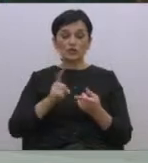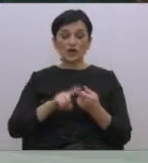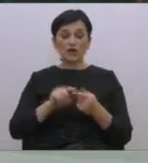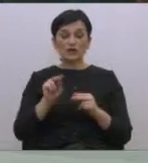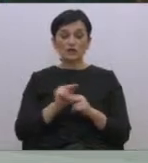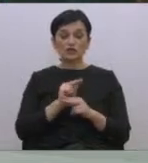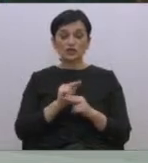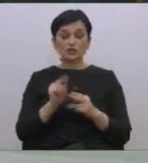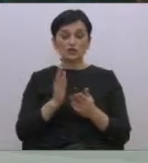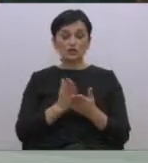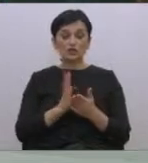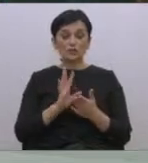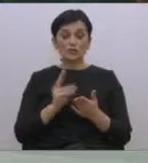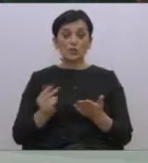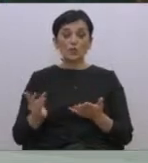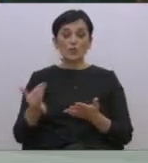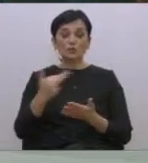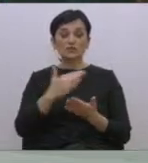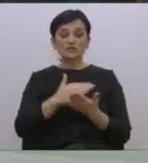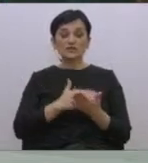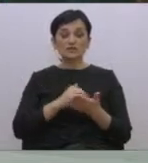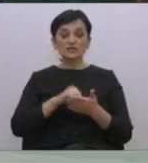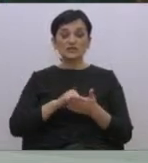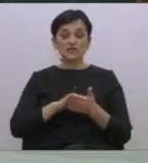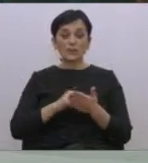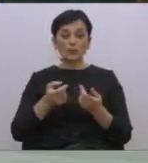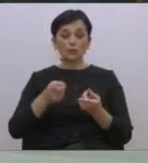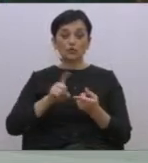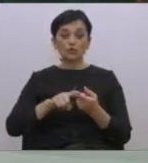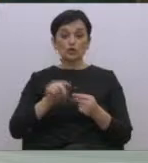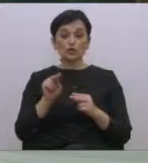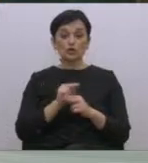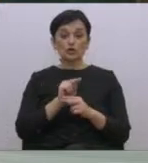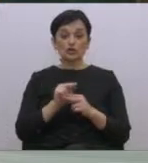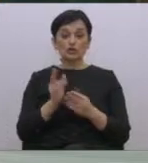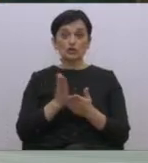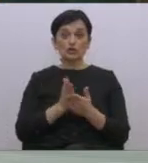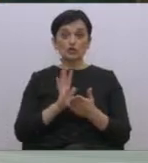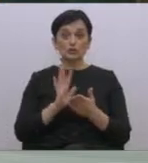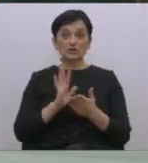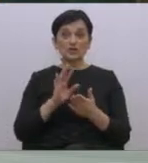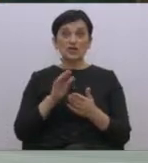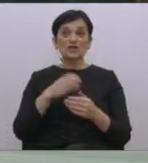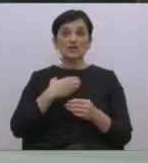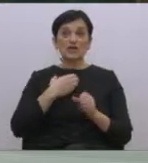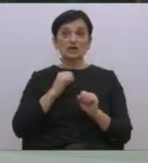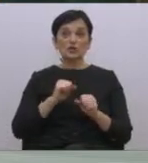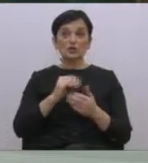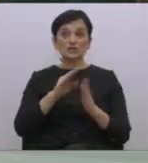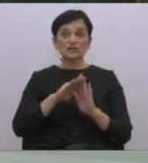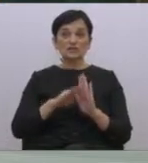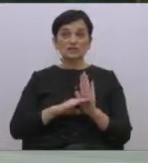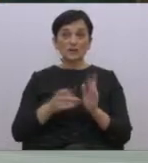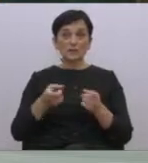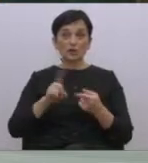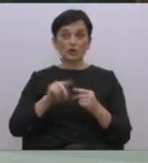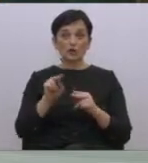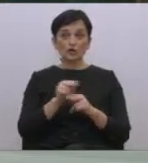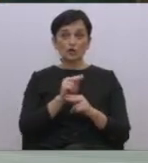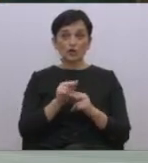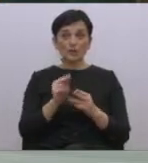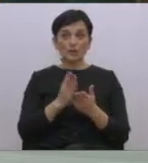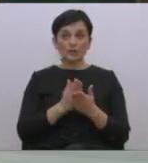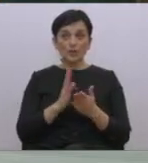șenșnebi araris, musakele sistemi saputule bi șesahep, șenșnebi araris, depozite bi dazgoi sistemi șesahep, șenșnebi